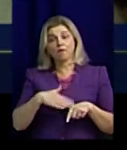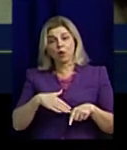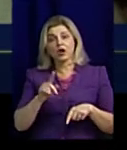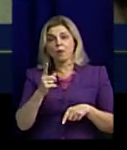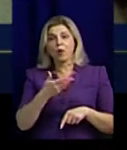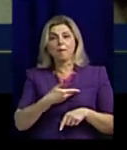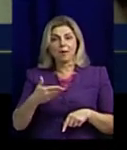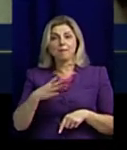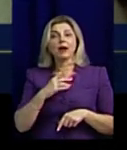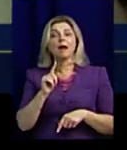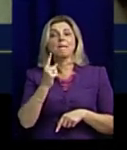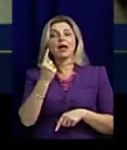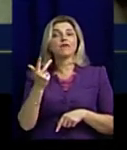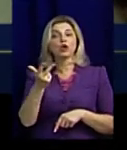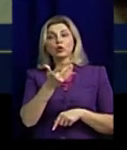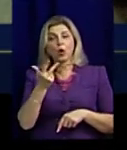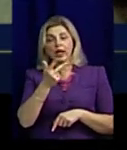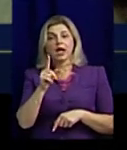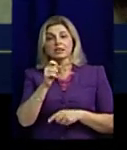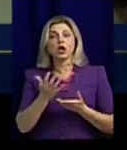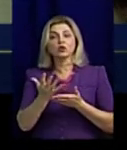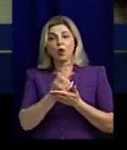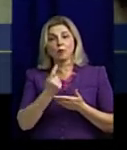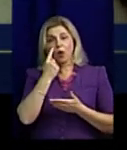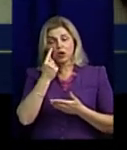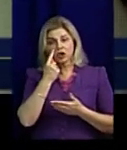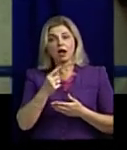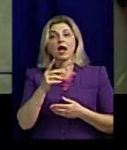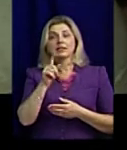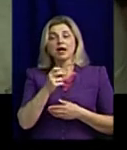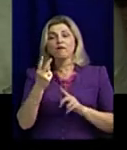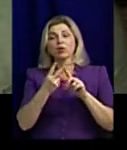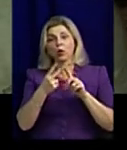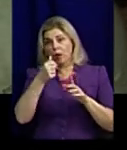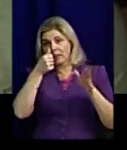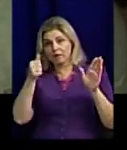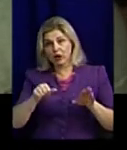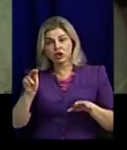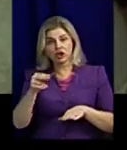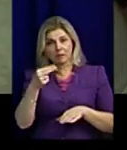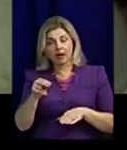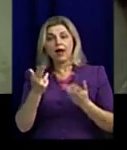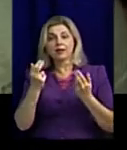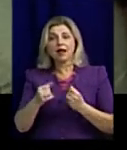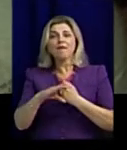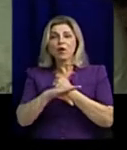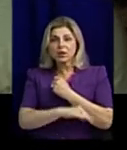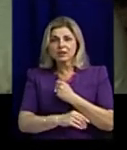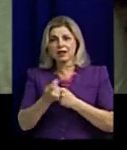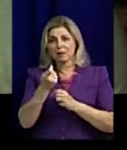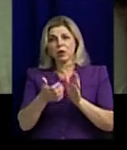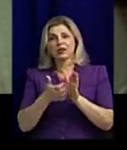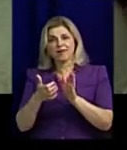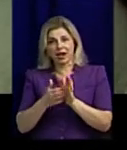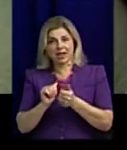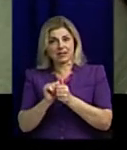що ми йшли у першій трійці за набраними очками по другому якби півріччю чемпіонату. Так, наприкінці трохи нам не вистачило